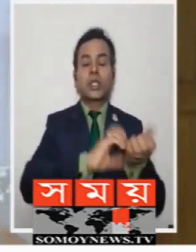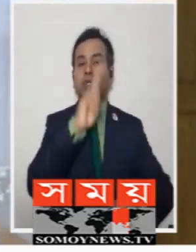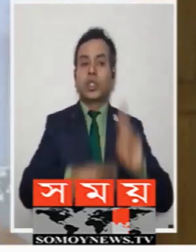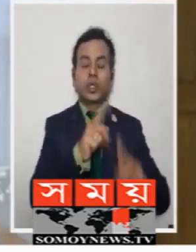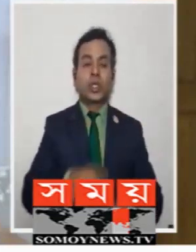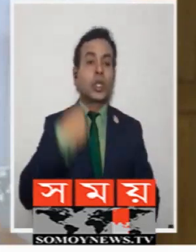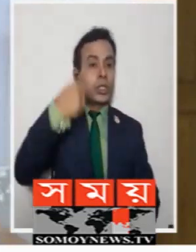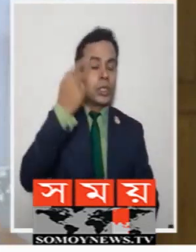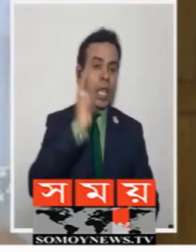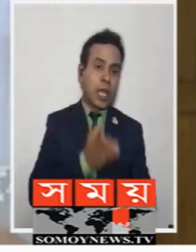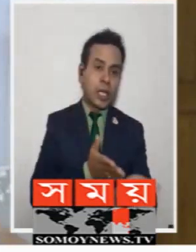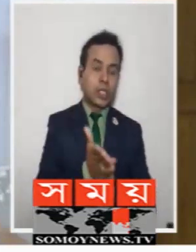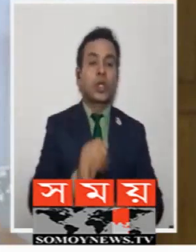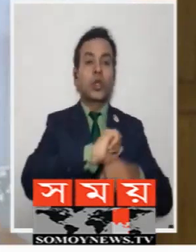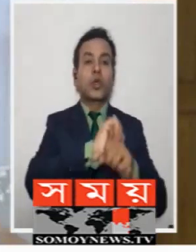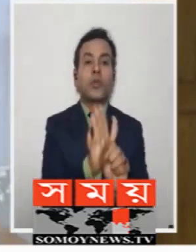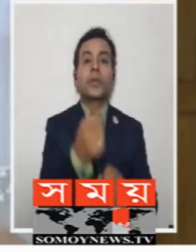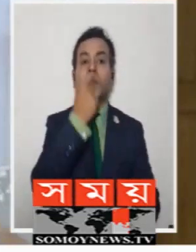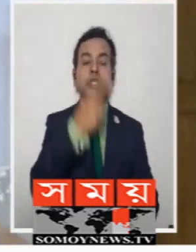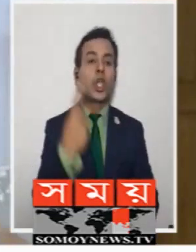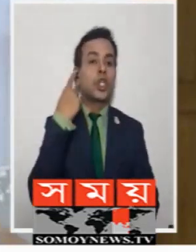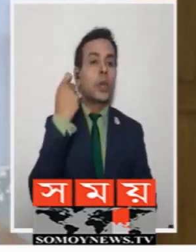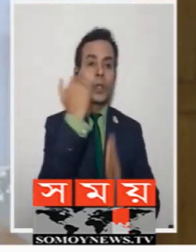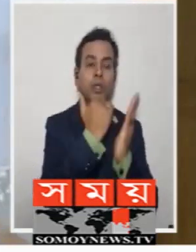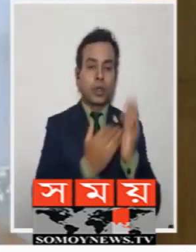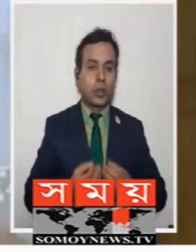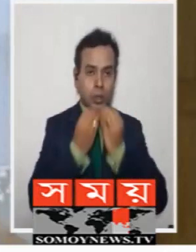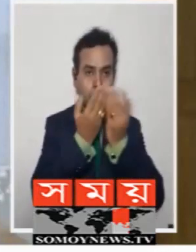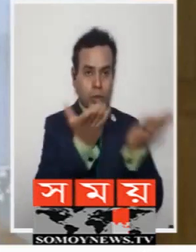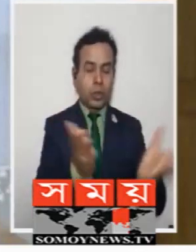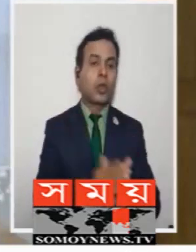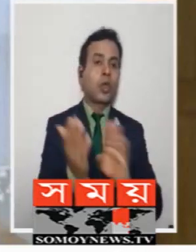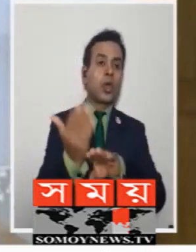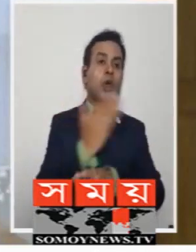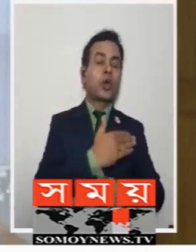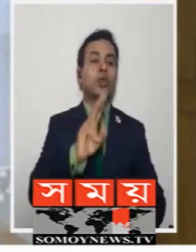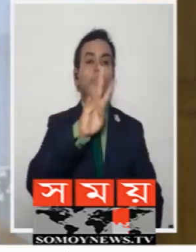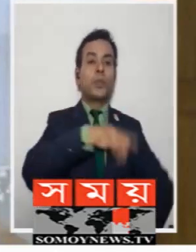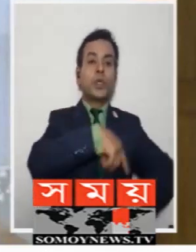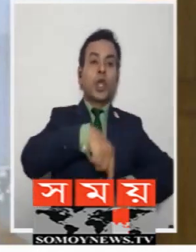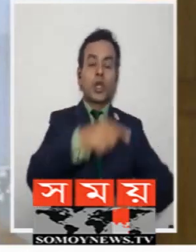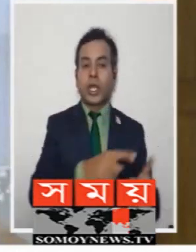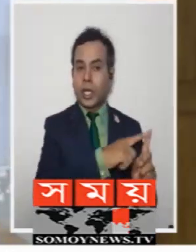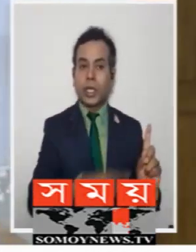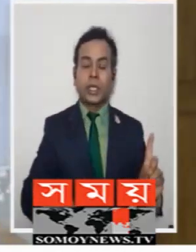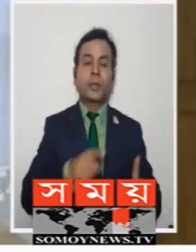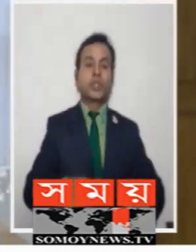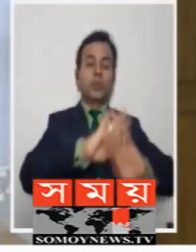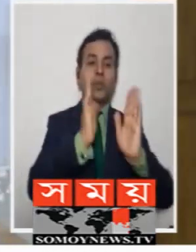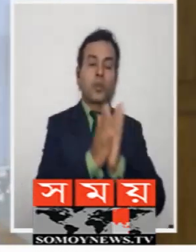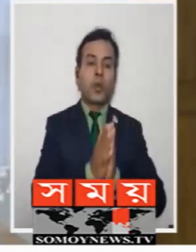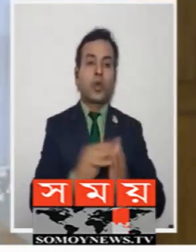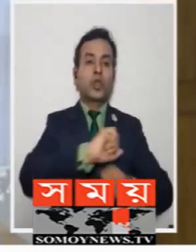ধরব। গত 24 ঘন্টার এবং এ যাবৎ আমাদের যা পরিস্থিতি সেটা সাথে আমরা দক্ষিণ এশিয়া এবং বিশ্ব পরিস্থিতি তুলে